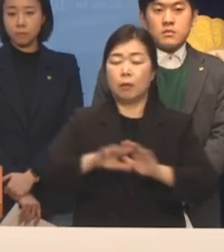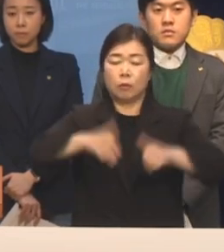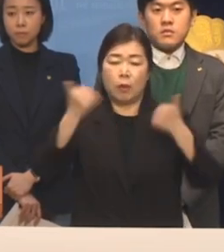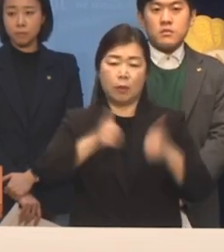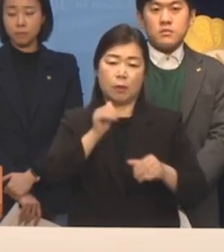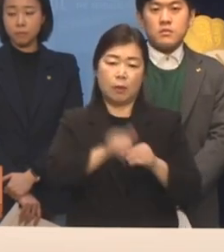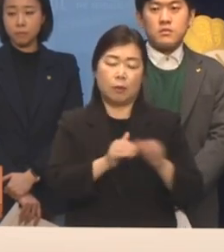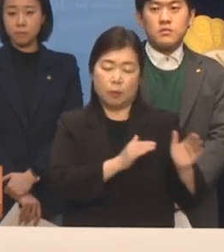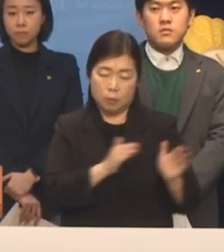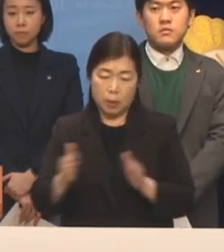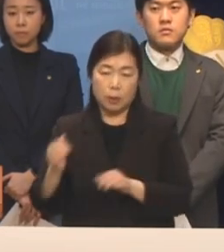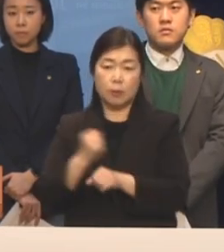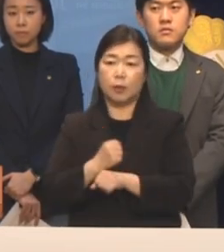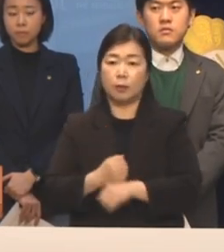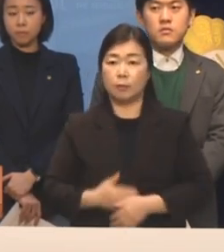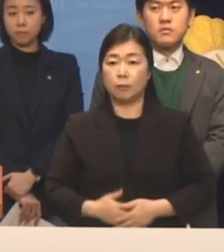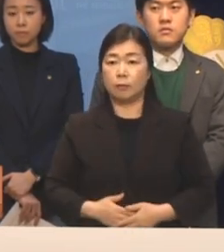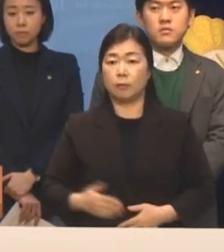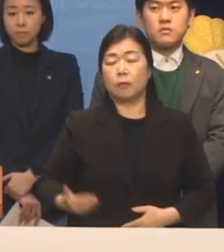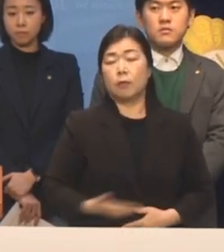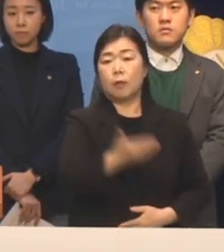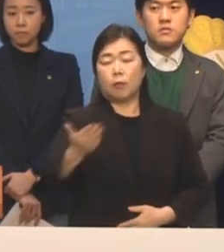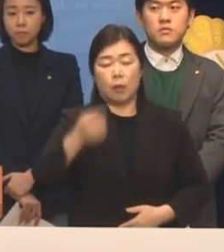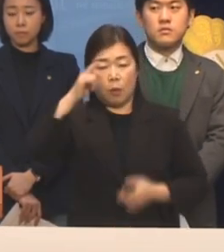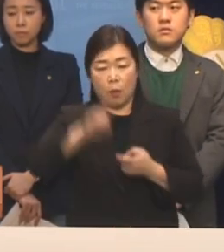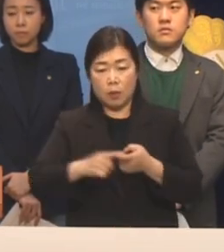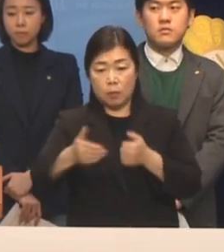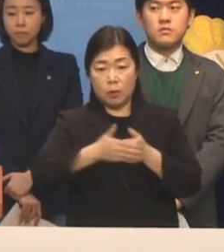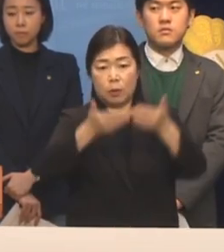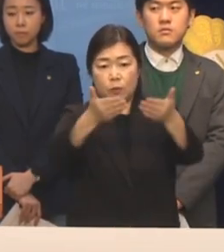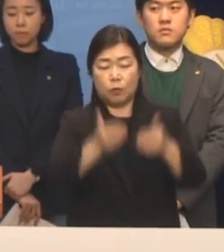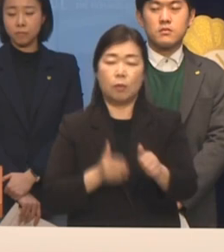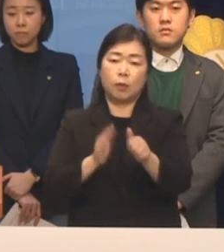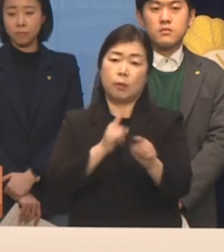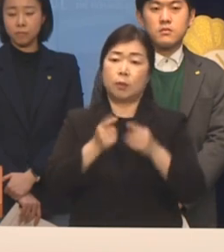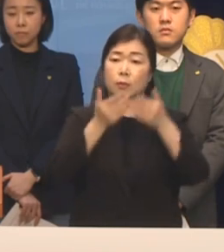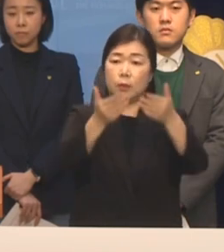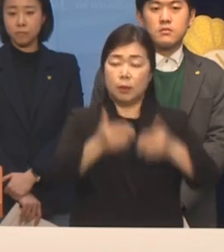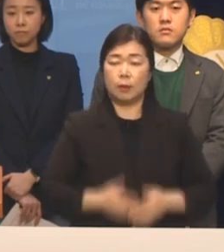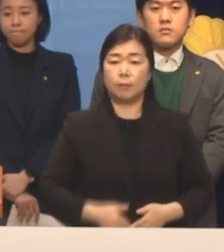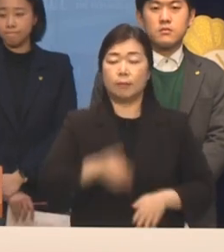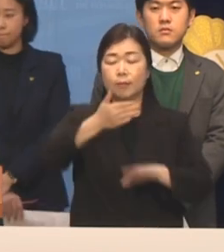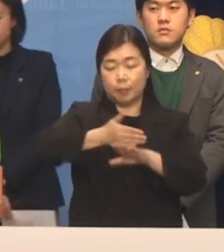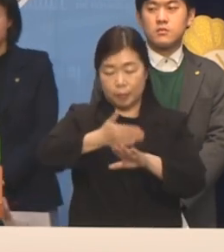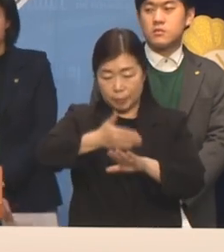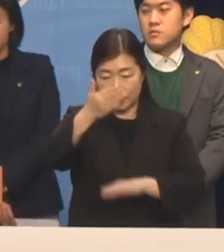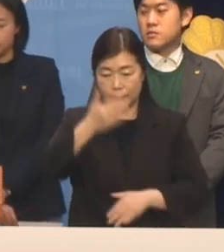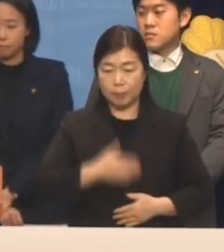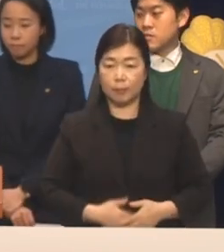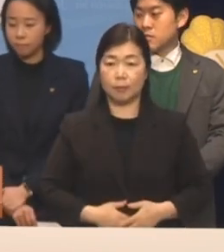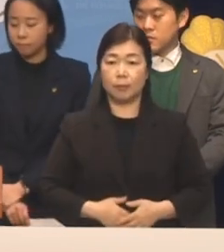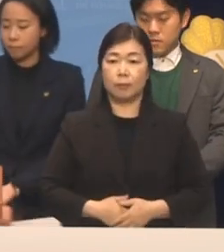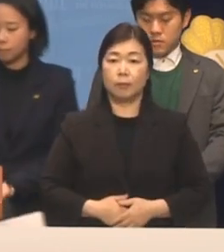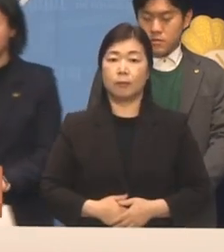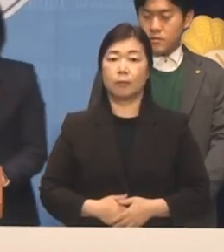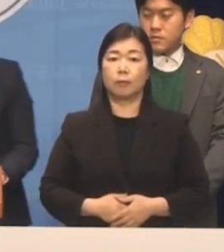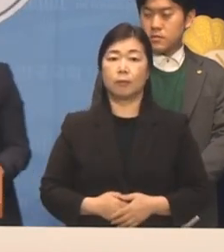임할 것입니다. 국민 여러분의 관심과 지지를 호소드립니다. 감사합니다.